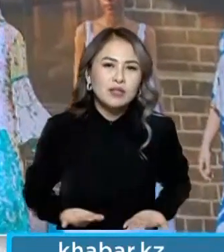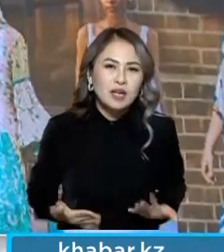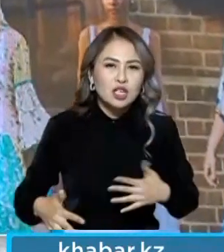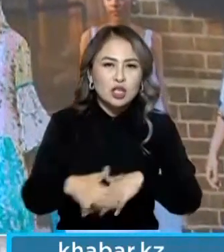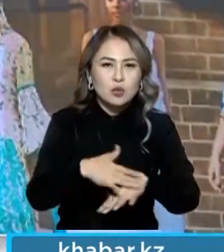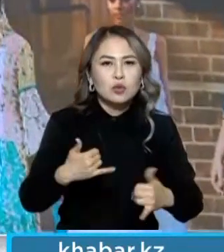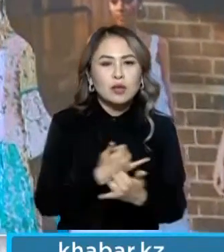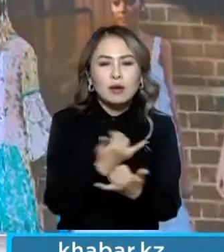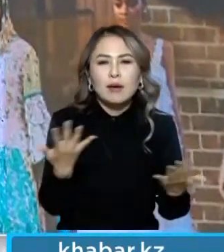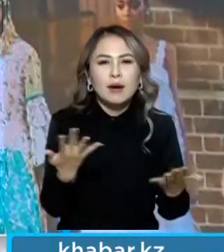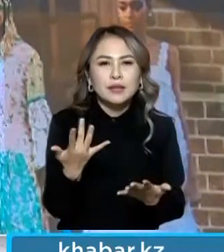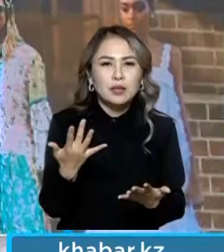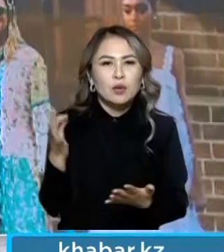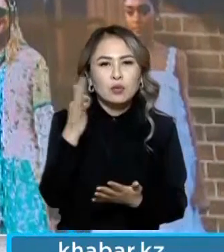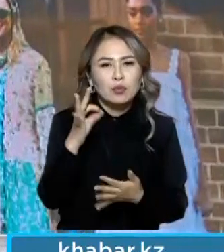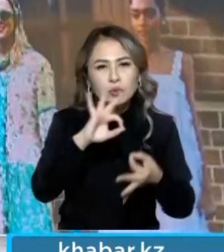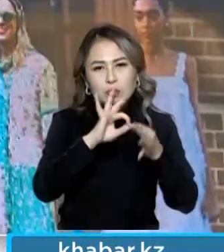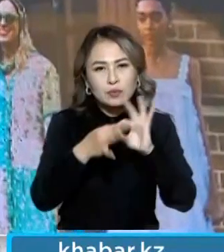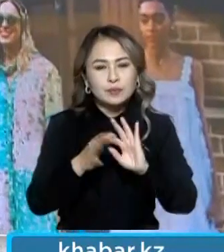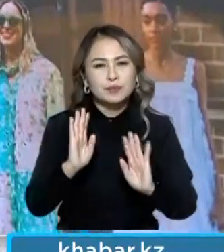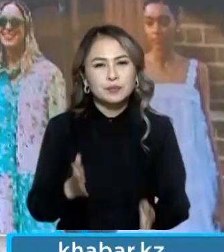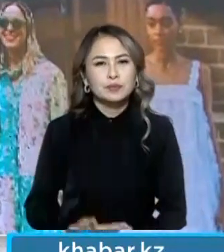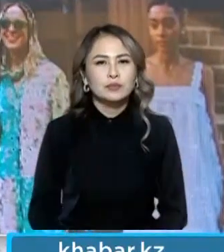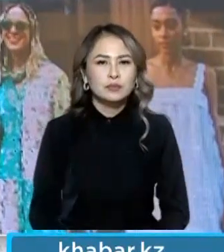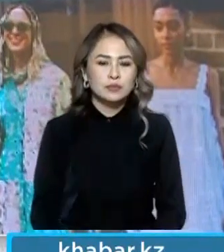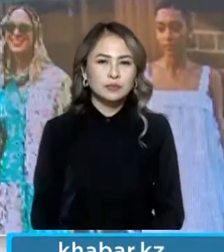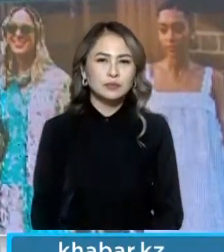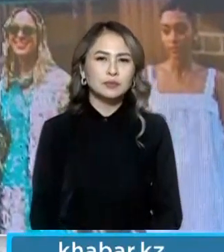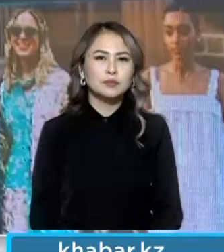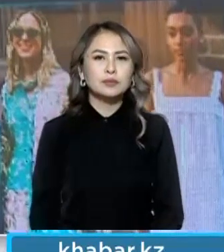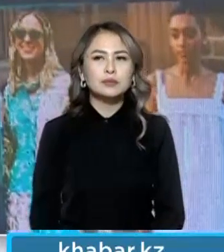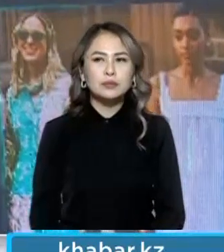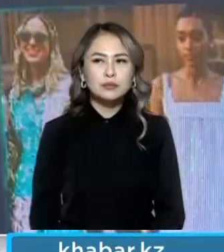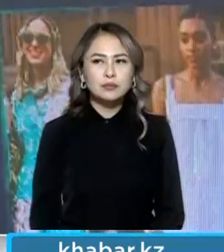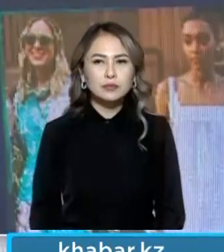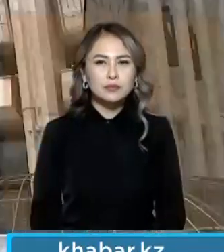өнімдерді нарыққа шығару жолдары қандай? Тілші сюжетіне назар аударайық.